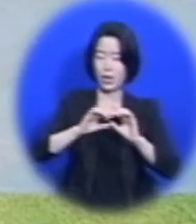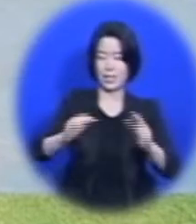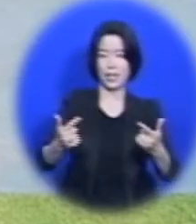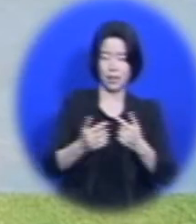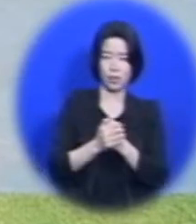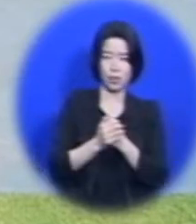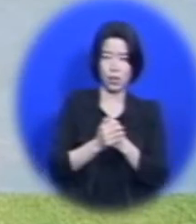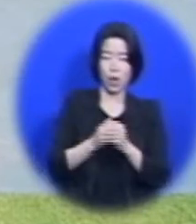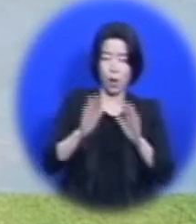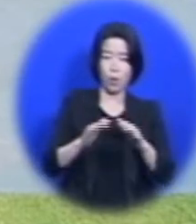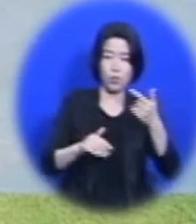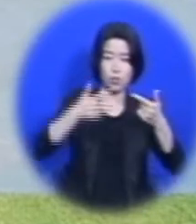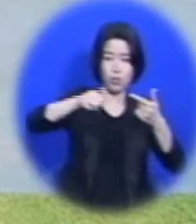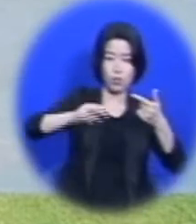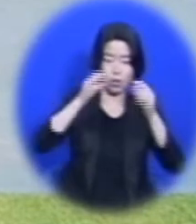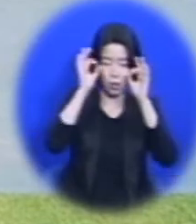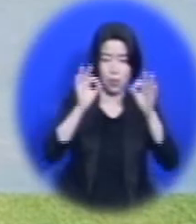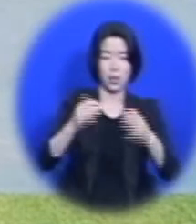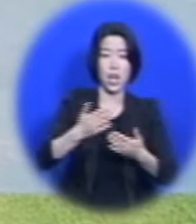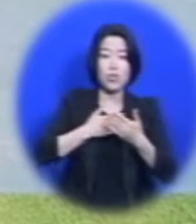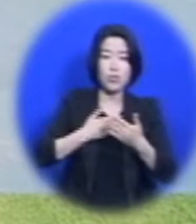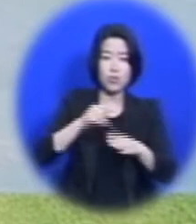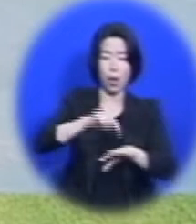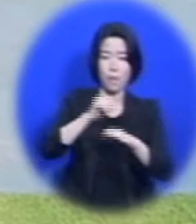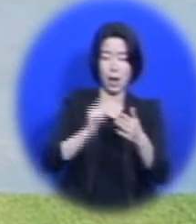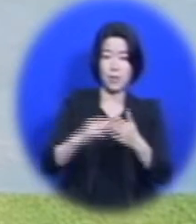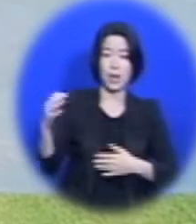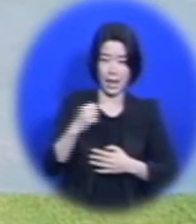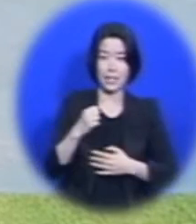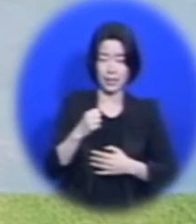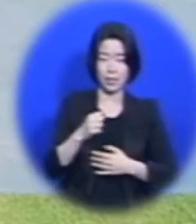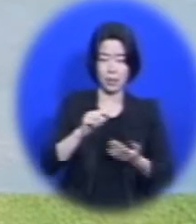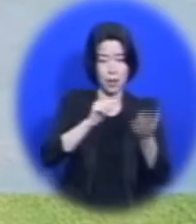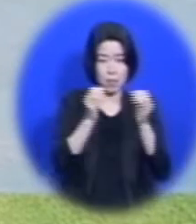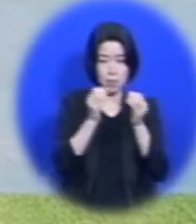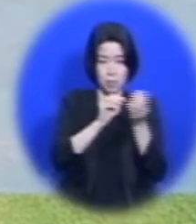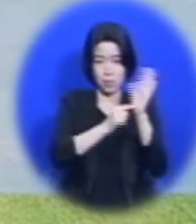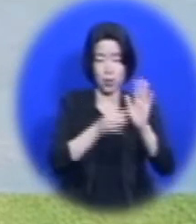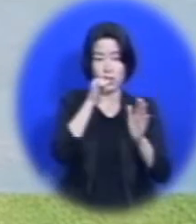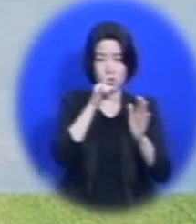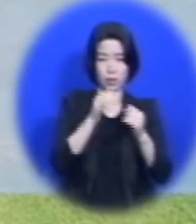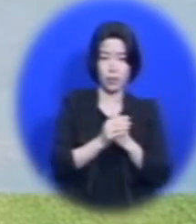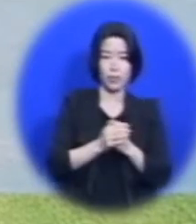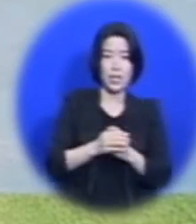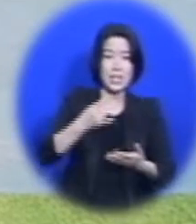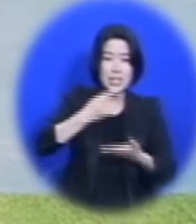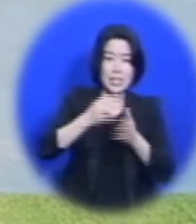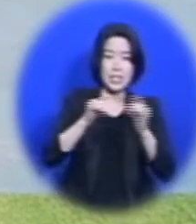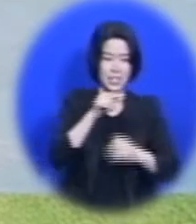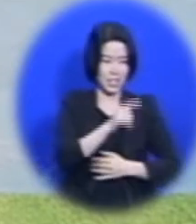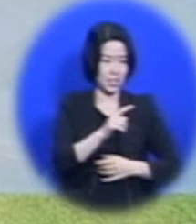않습니다. 오늘 6절에 보면 두려운 마음을 가졌다는 표현이 나옵니다. 6절에 의인이 그 꼴을